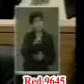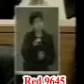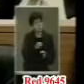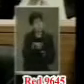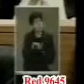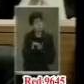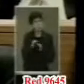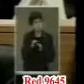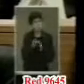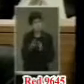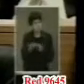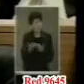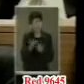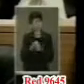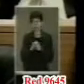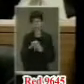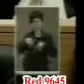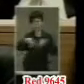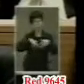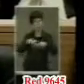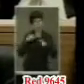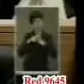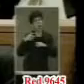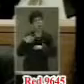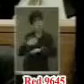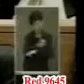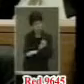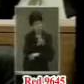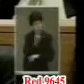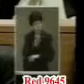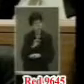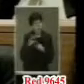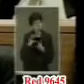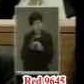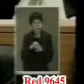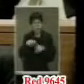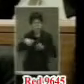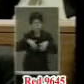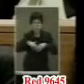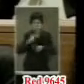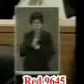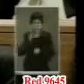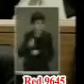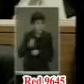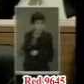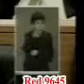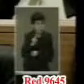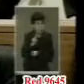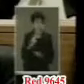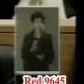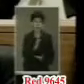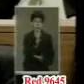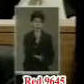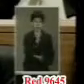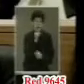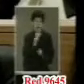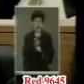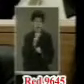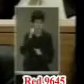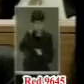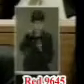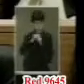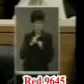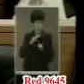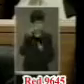ว่าการเมืองภาคประชาชนที่ต้องพูดกันวันนี้ว่ามันภาคประชาชนกันจริงหรือเปล่าถ้าท่านประธานจำความเห